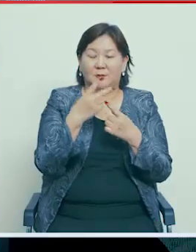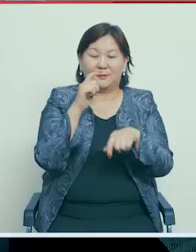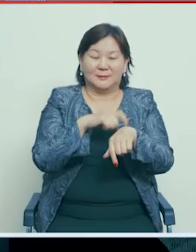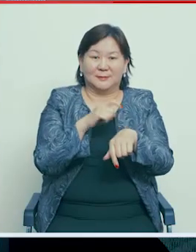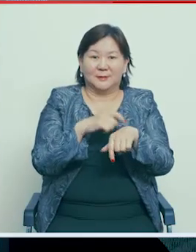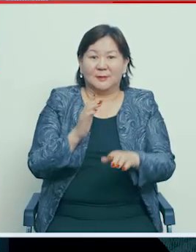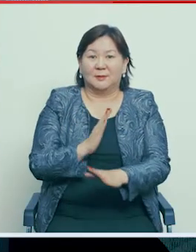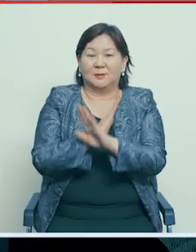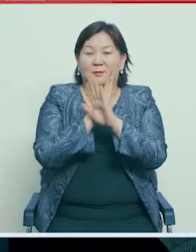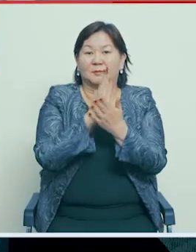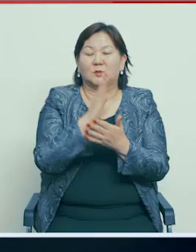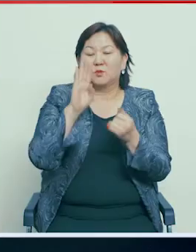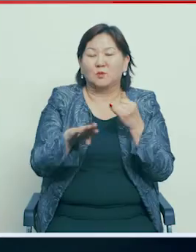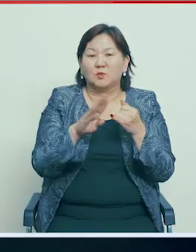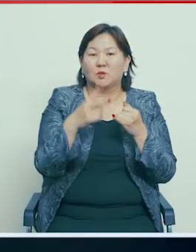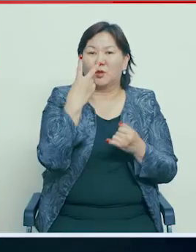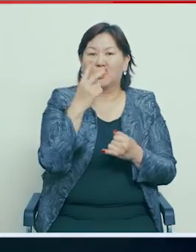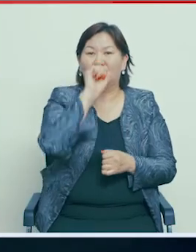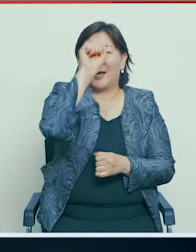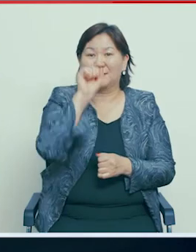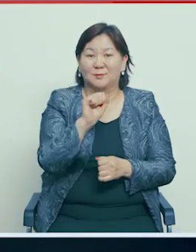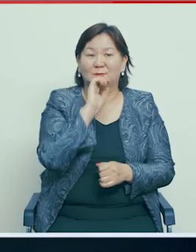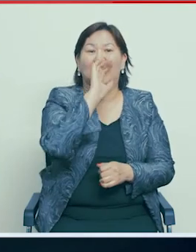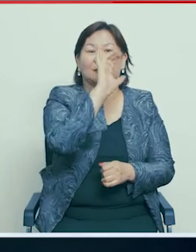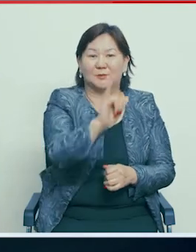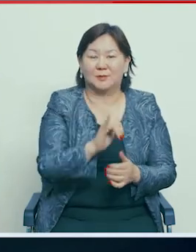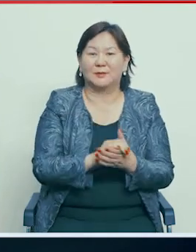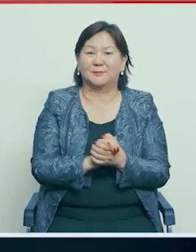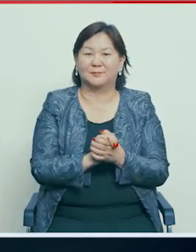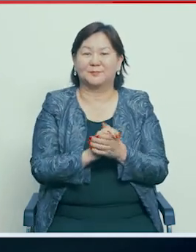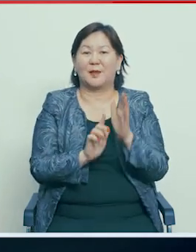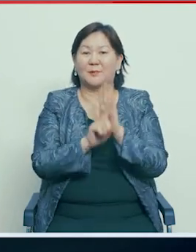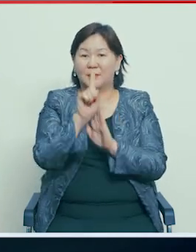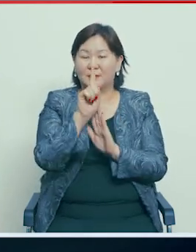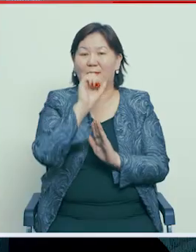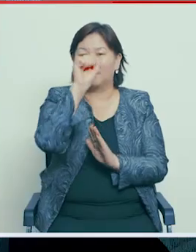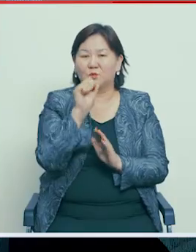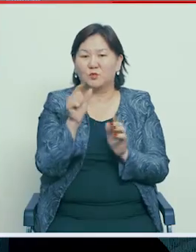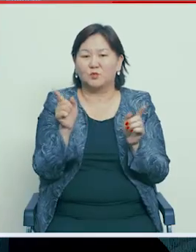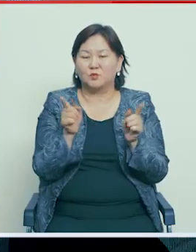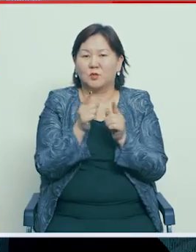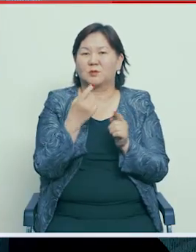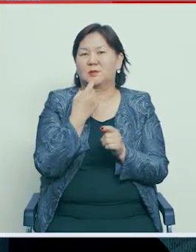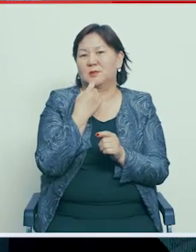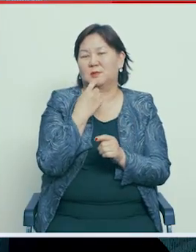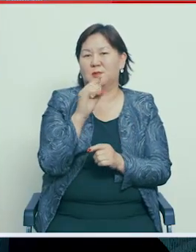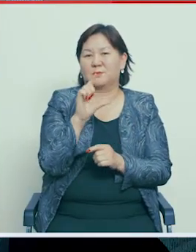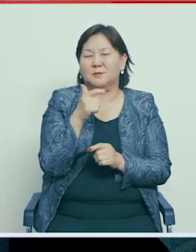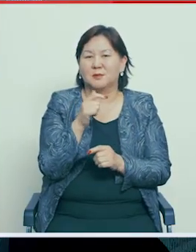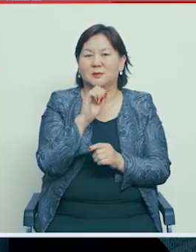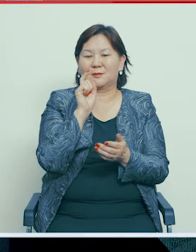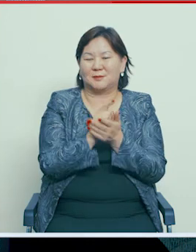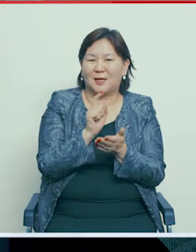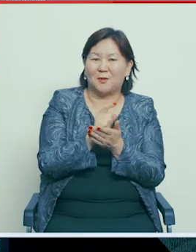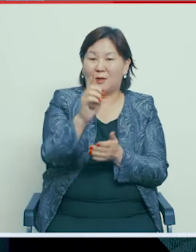дуусах өгч байгаа юм байна. Бид сүүлийн 2 асуултаа та бүхэнд тавья. Эхний асуулт нь жоохон эмзэг асуулт байж магадгүй та бүхэн заавал